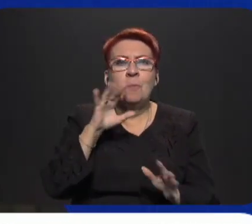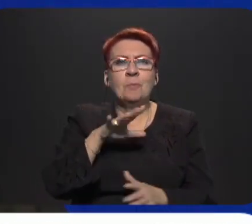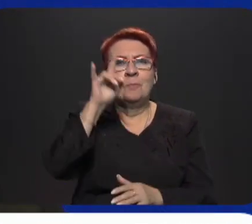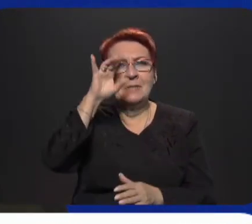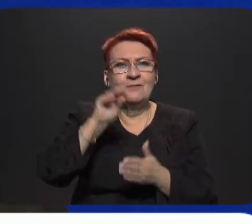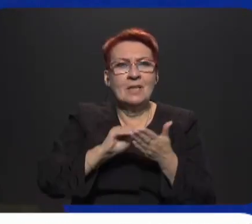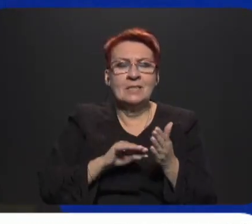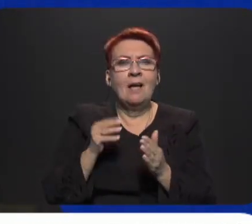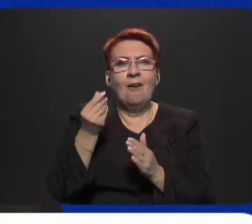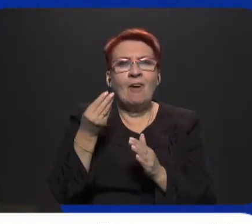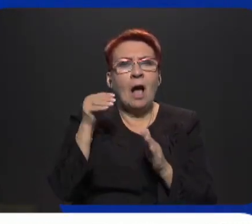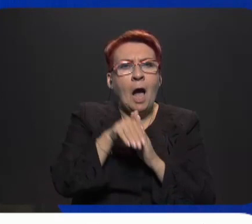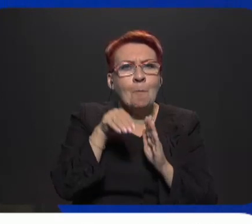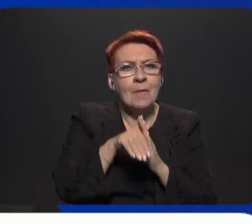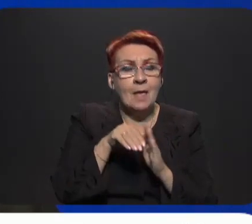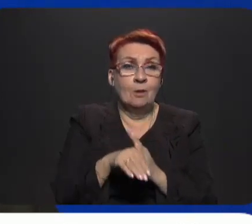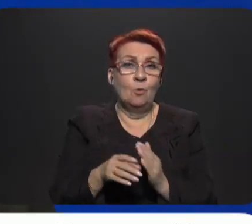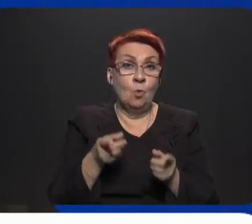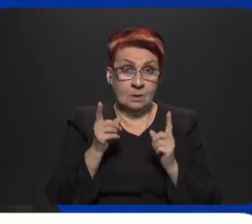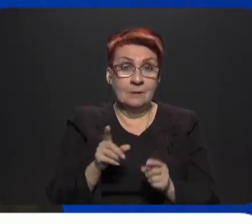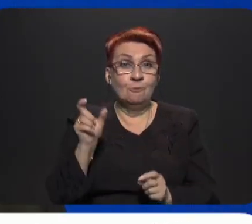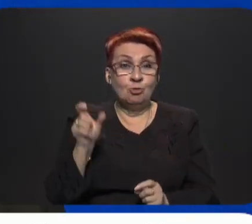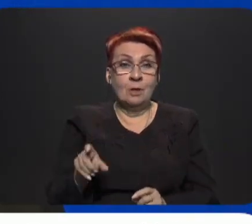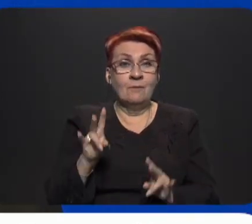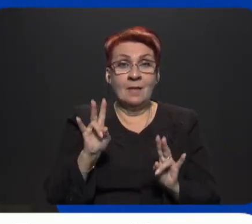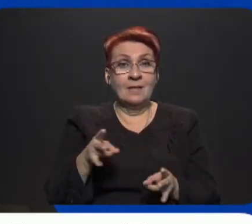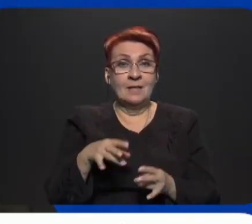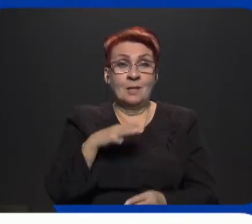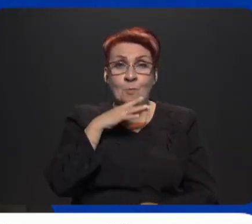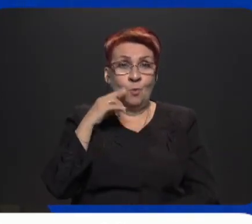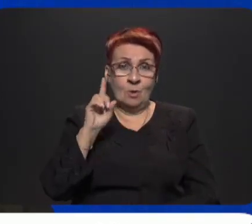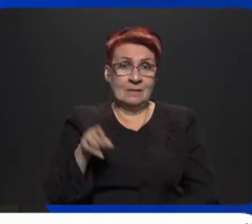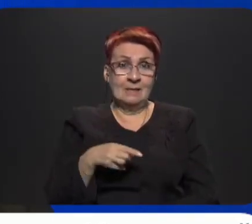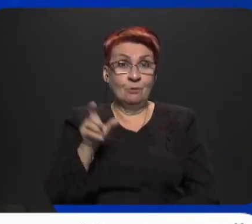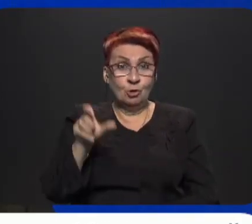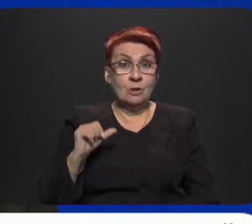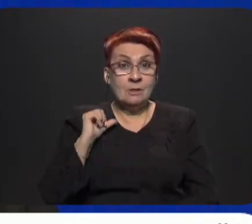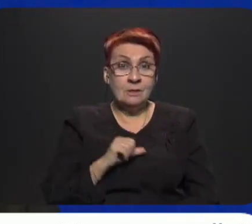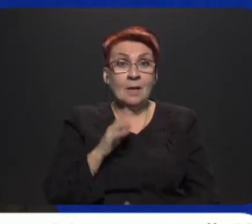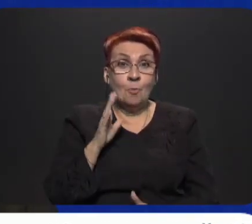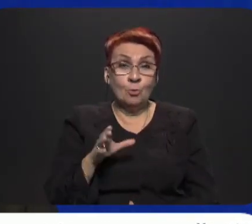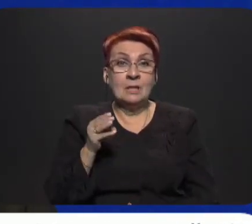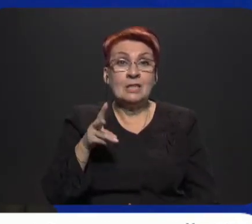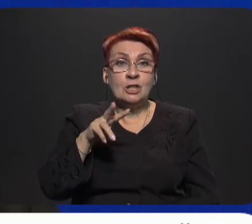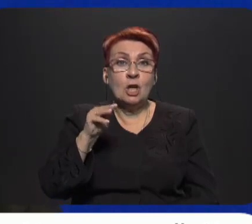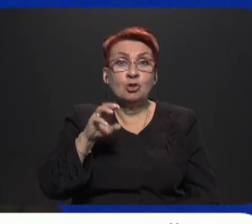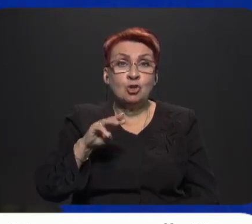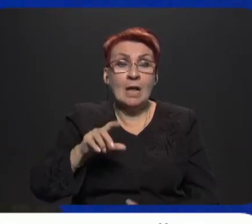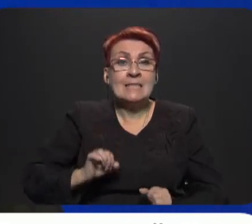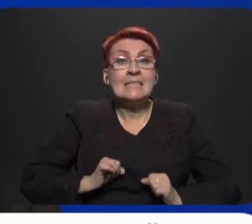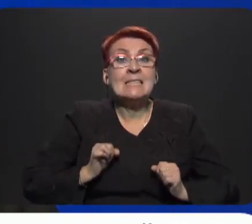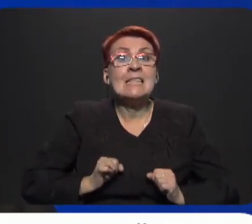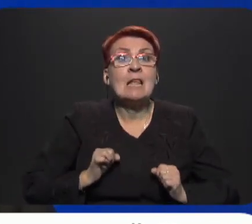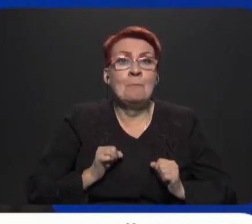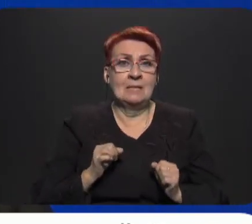песенке? Вот, действительно, человека не надо много заставлять, он сам будет стяжать, стремиться